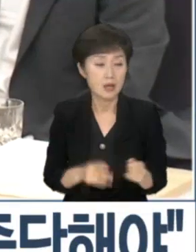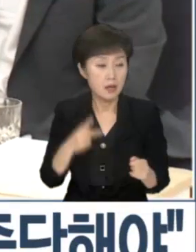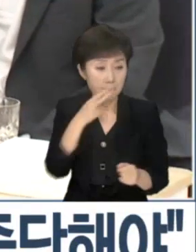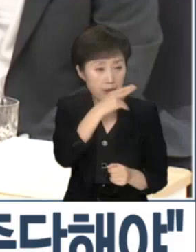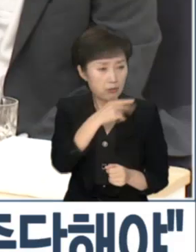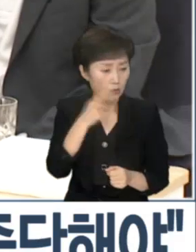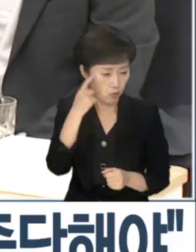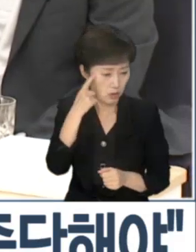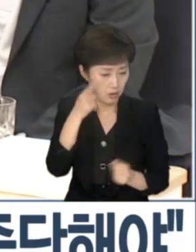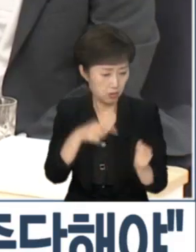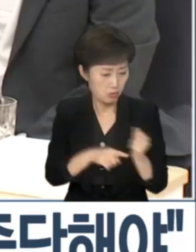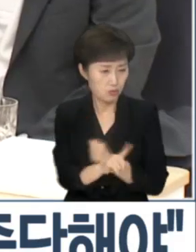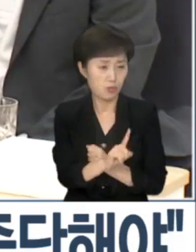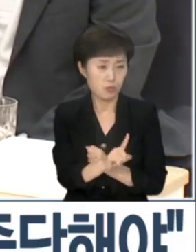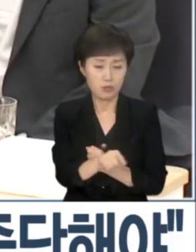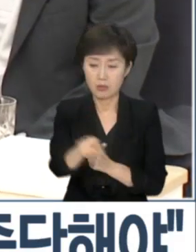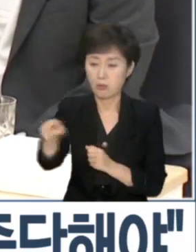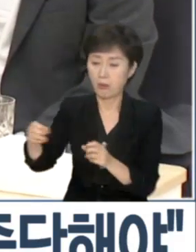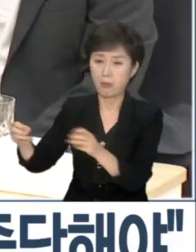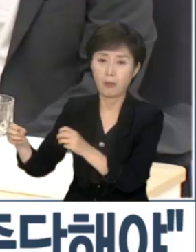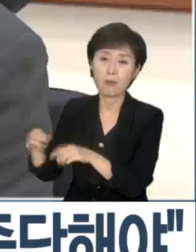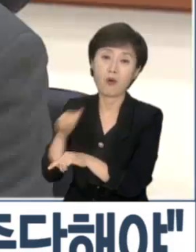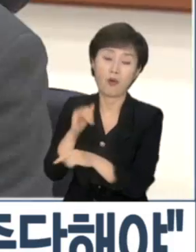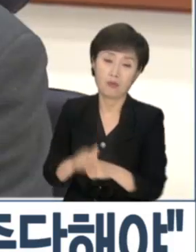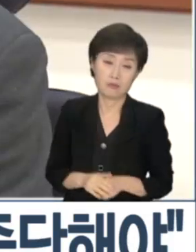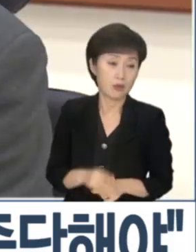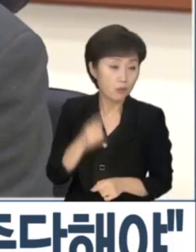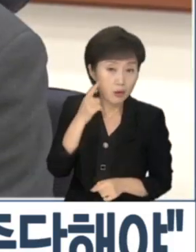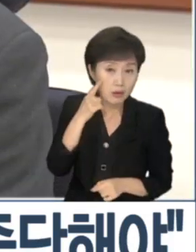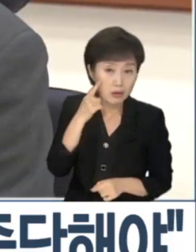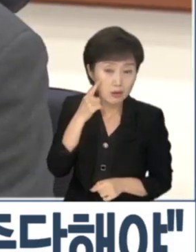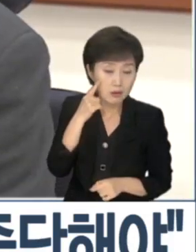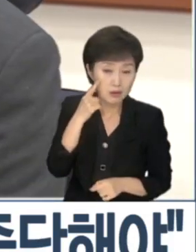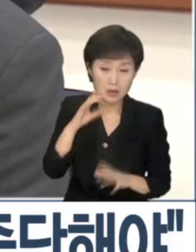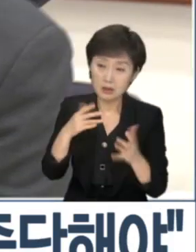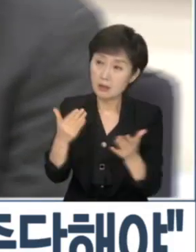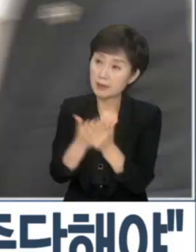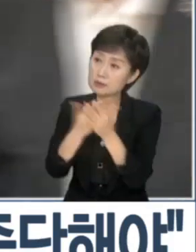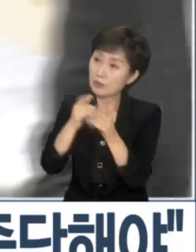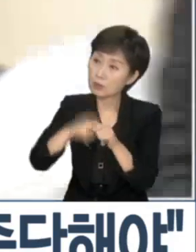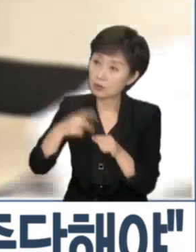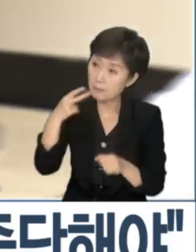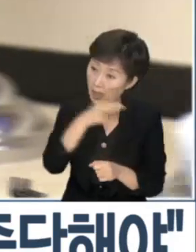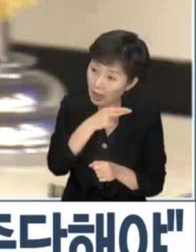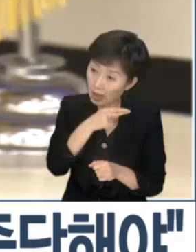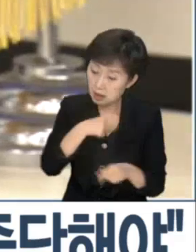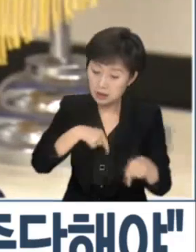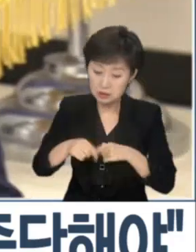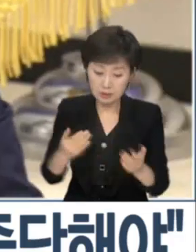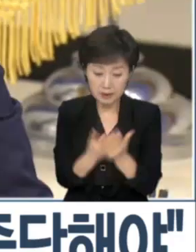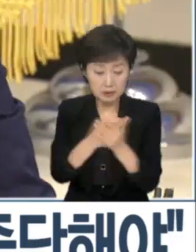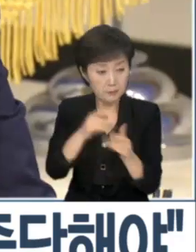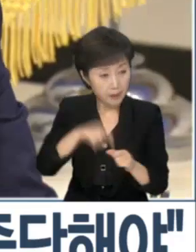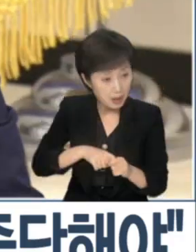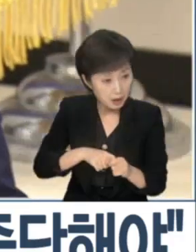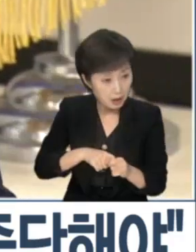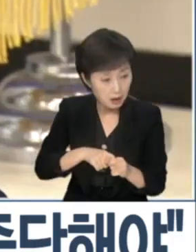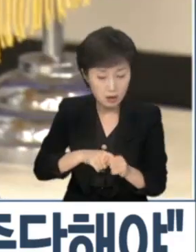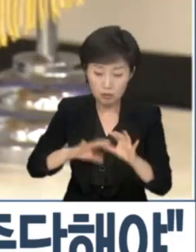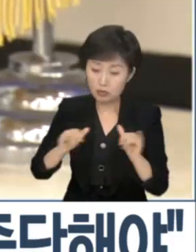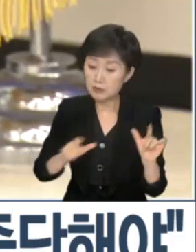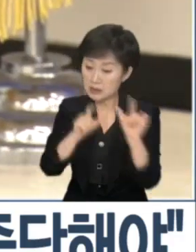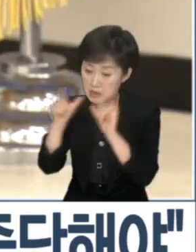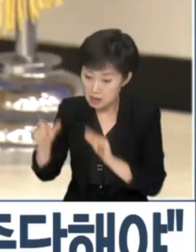단식을 하는 말들을 합니다 왜 지금 단식이 그러면은 국가발전을 위한 것이냐 정치 발전을 위한 것이냐 국민